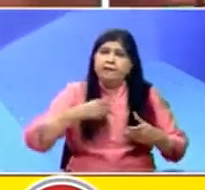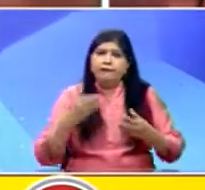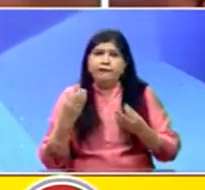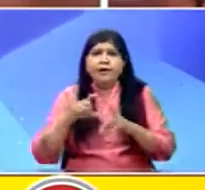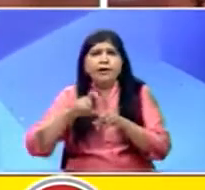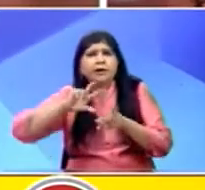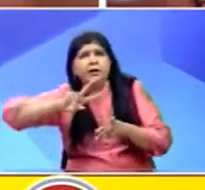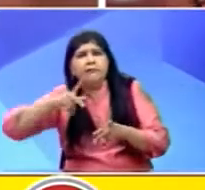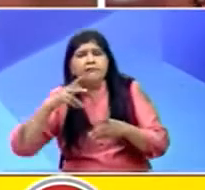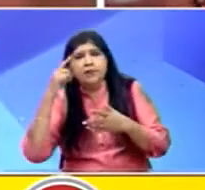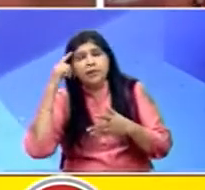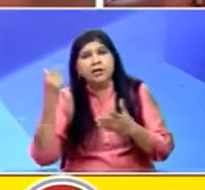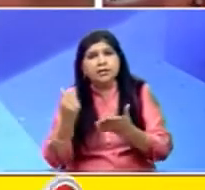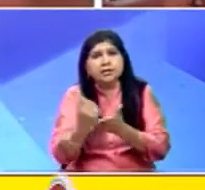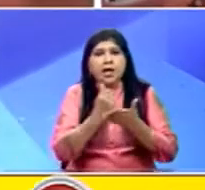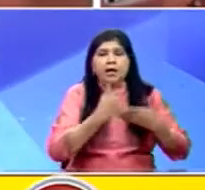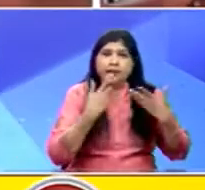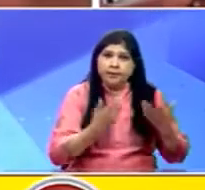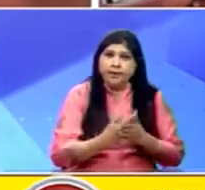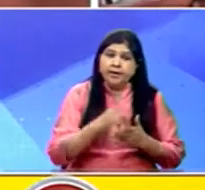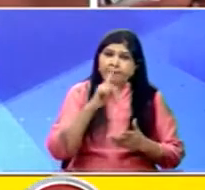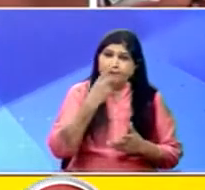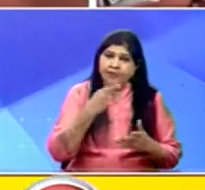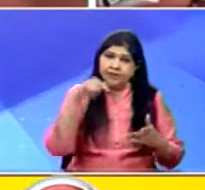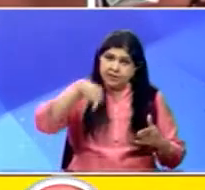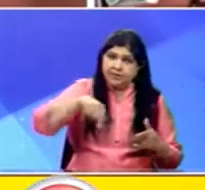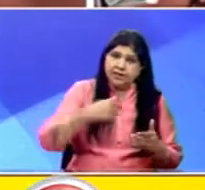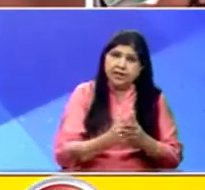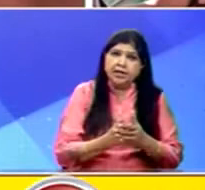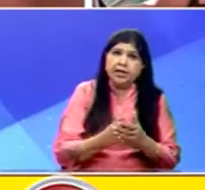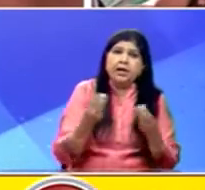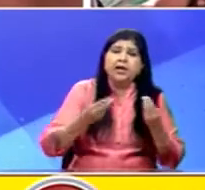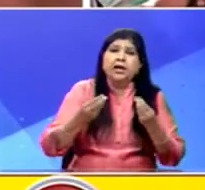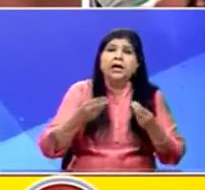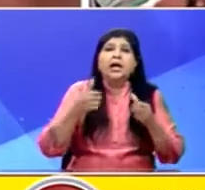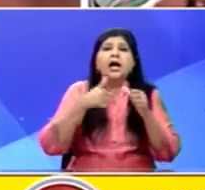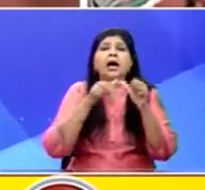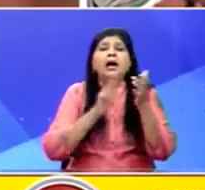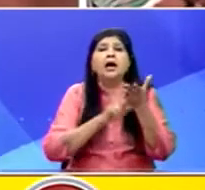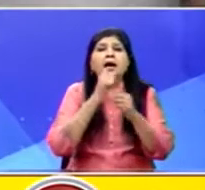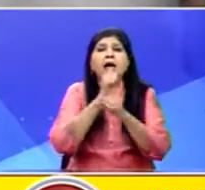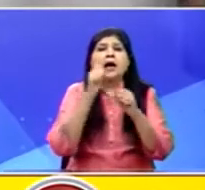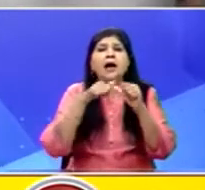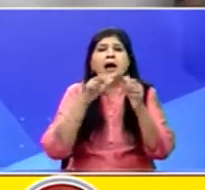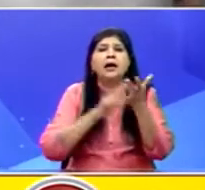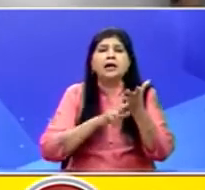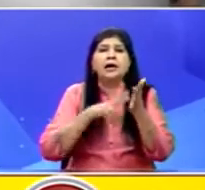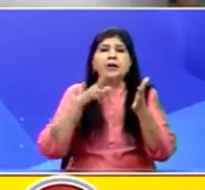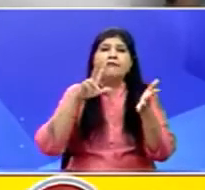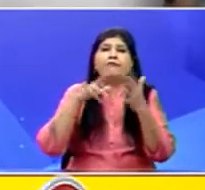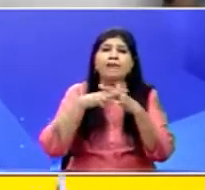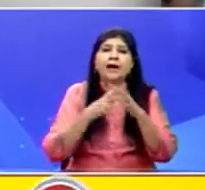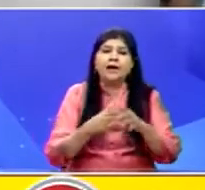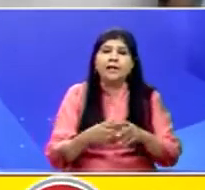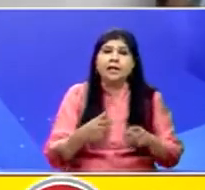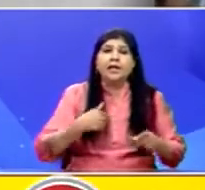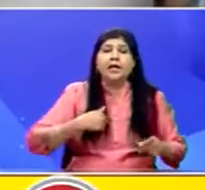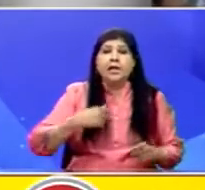है। इसके तहत किसी आंगनवाड़ी केंद्र के एक स्वस्थ बच्चे की